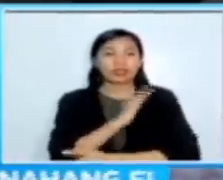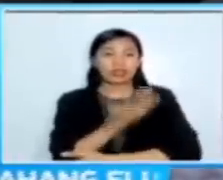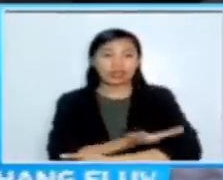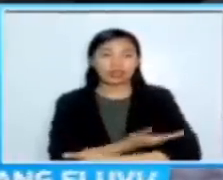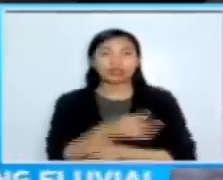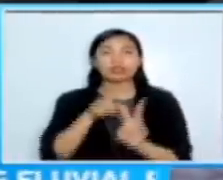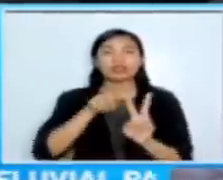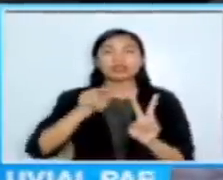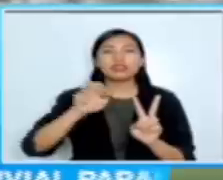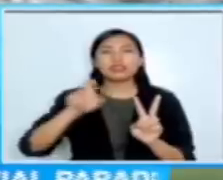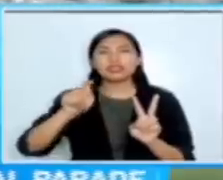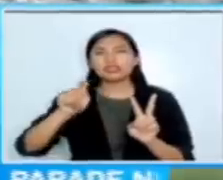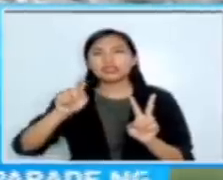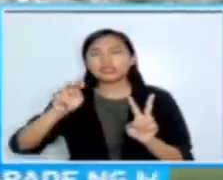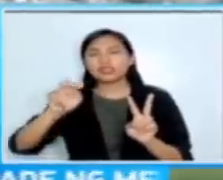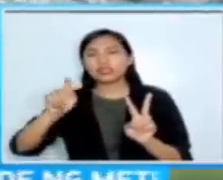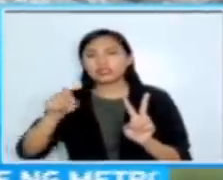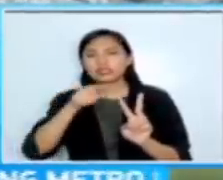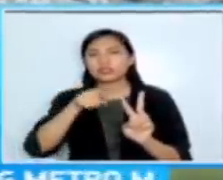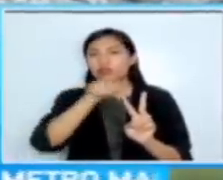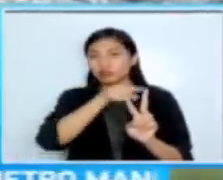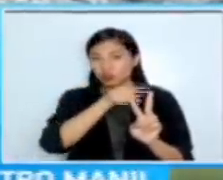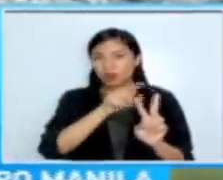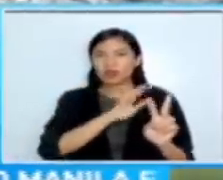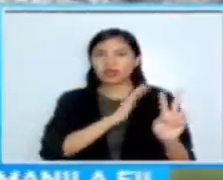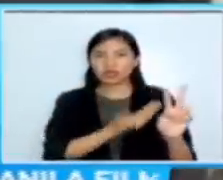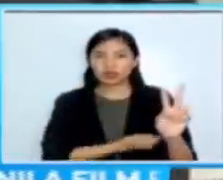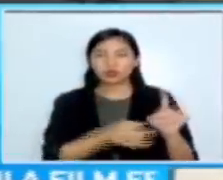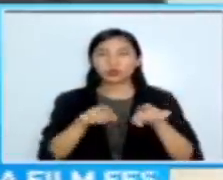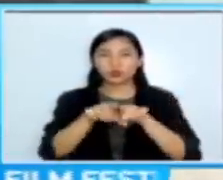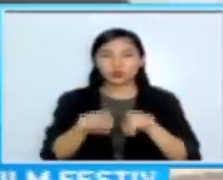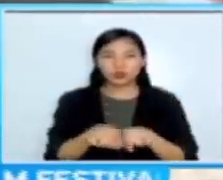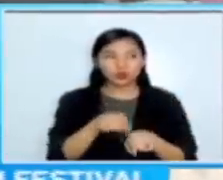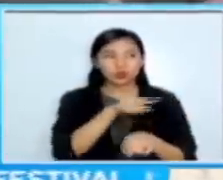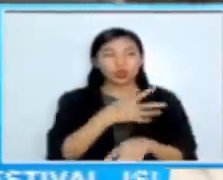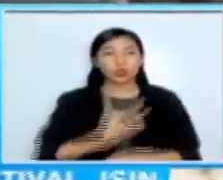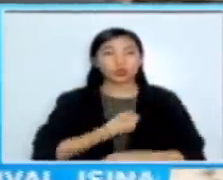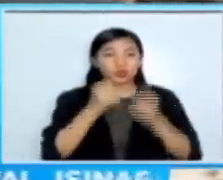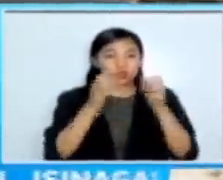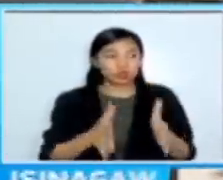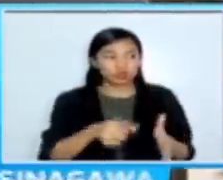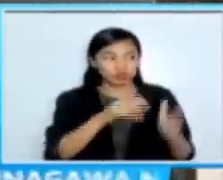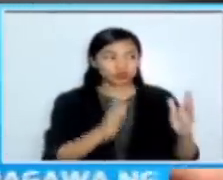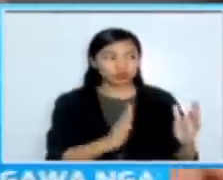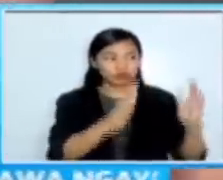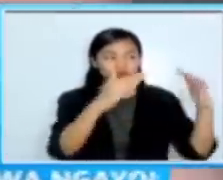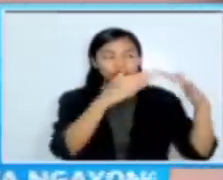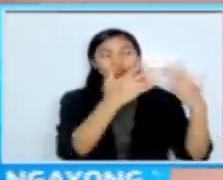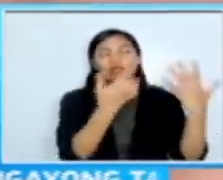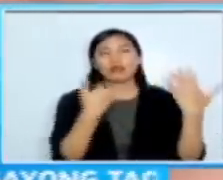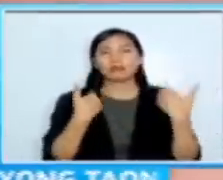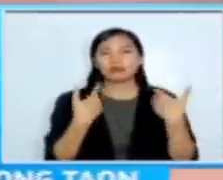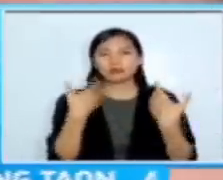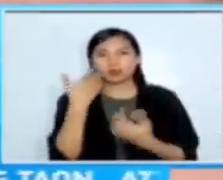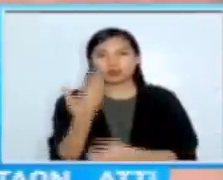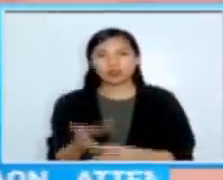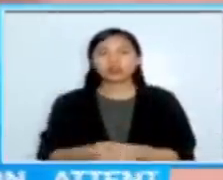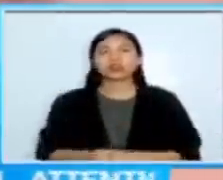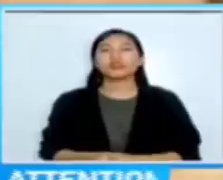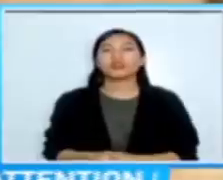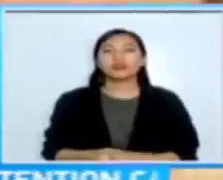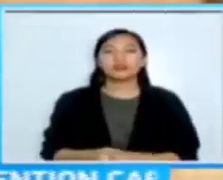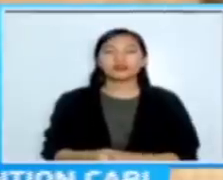Panyang. Patay din daw ang misis ng caretaker ng bodega. Sugatan si Mang Antero, pati na ang dalawa pang anak. So,